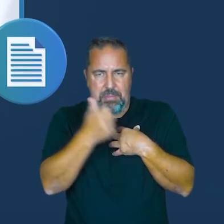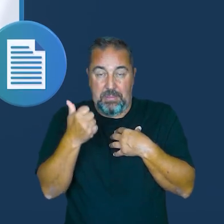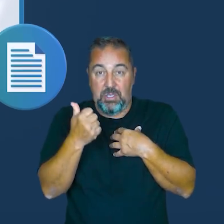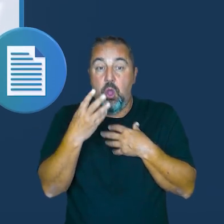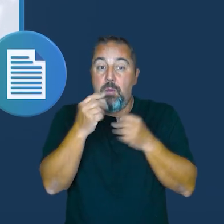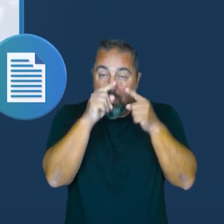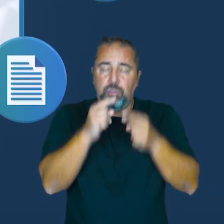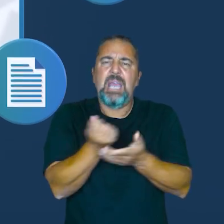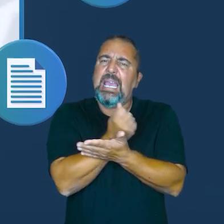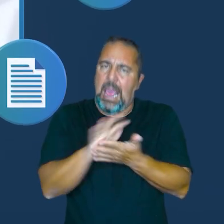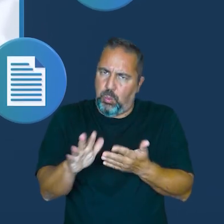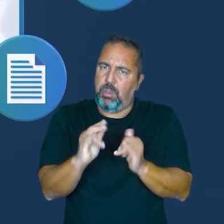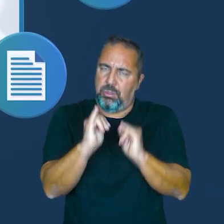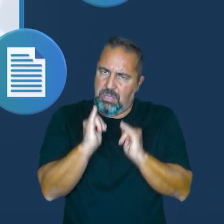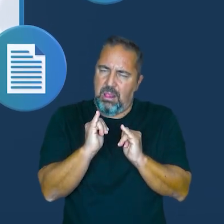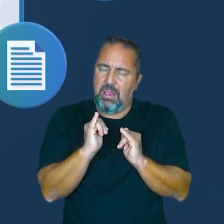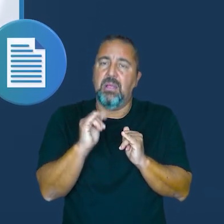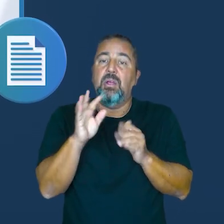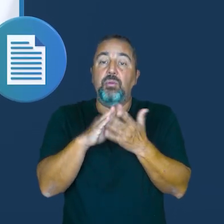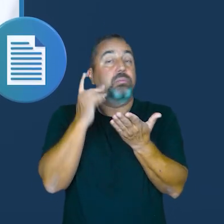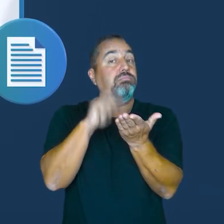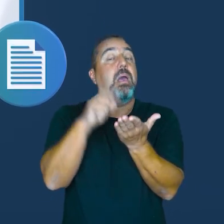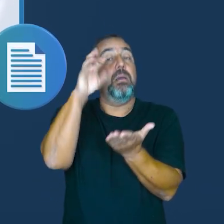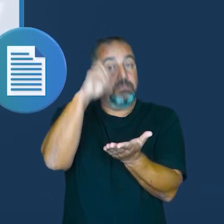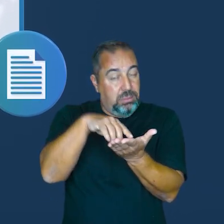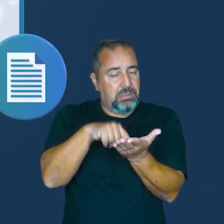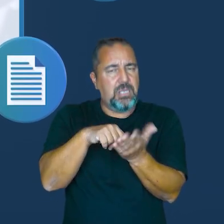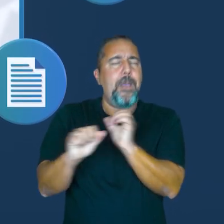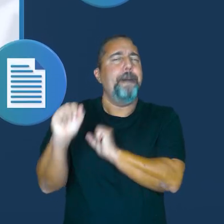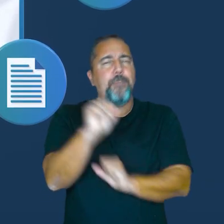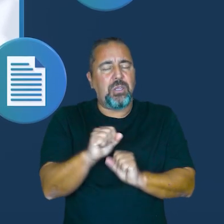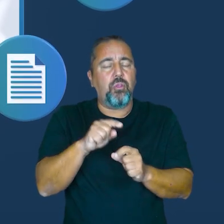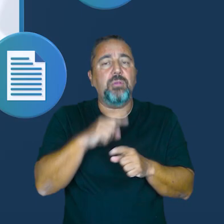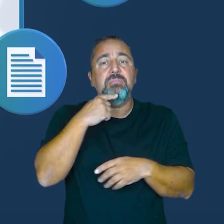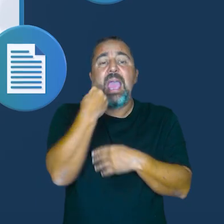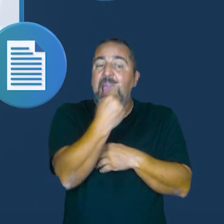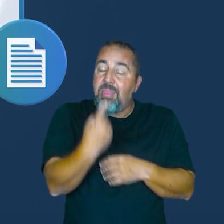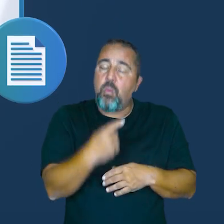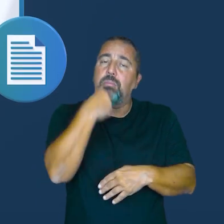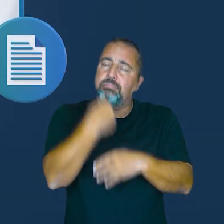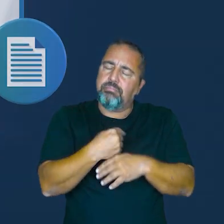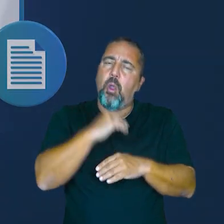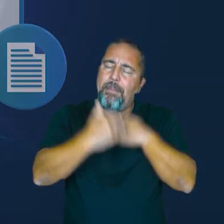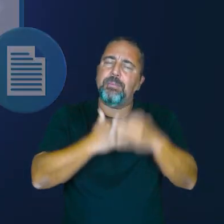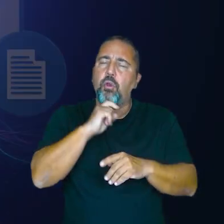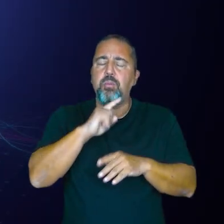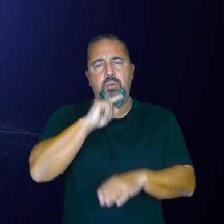abar. Horietako asko doakoak dira. Instala ezazu eta aktibatu babesa bakoitzaren urratsei